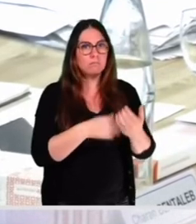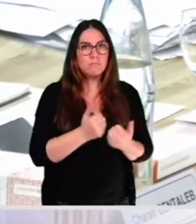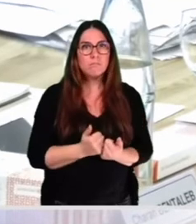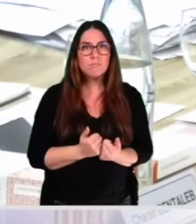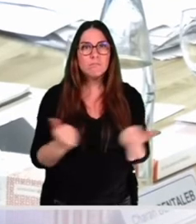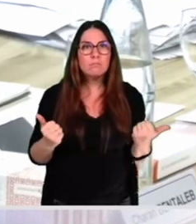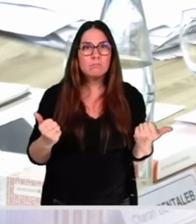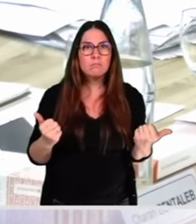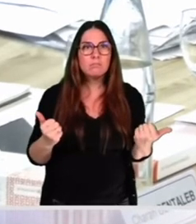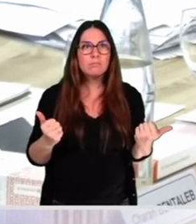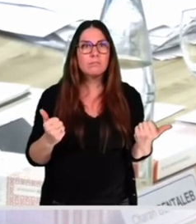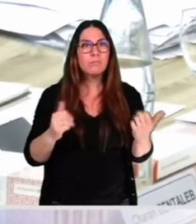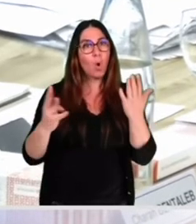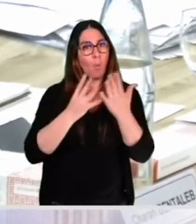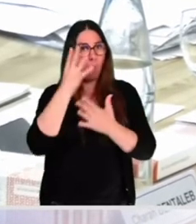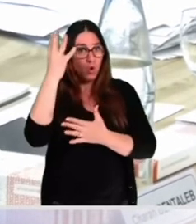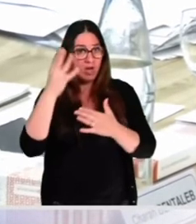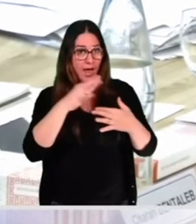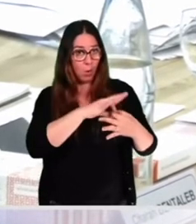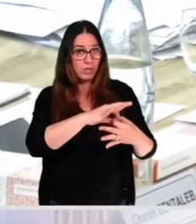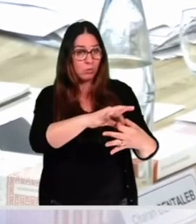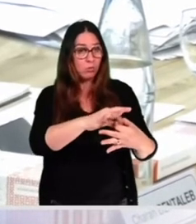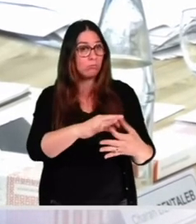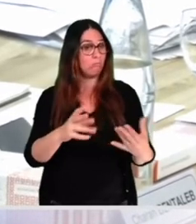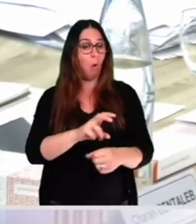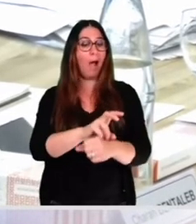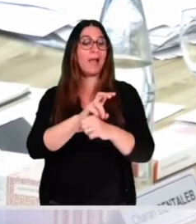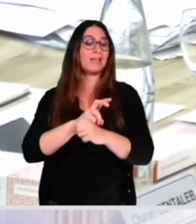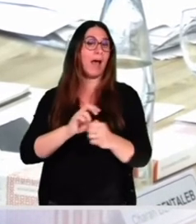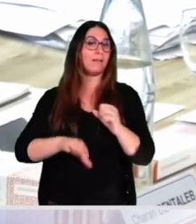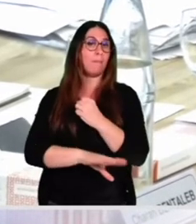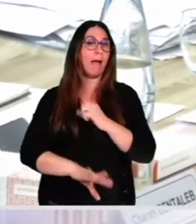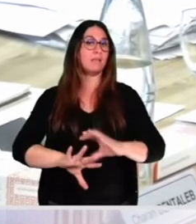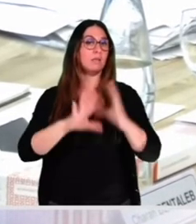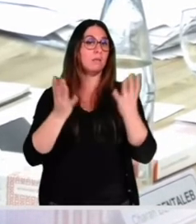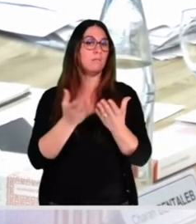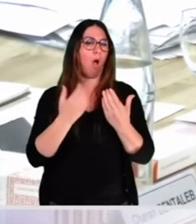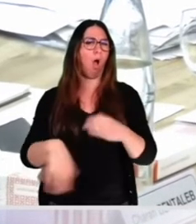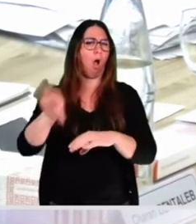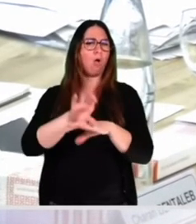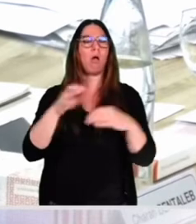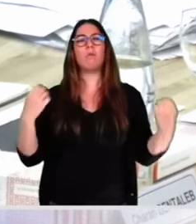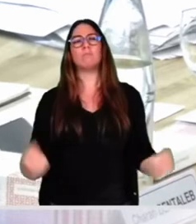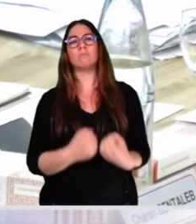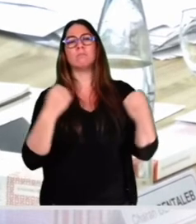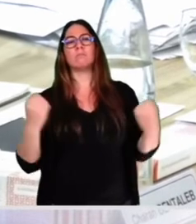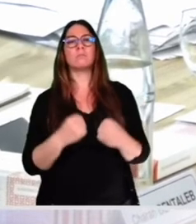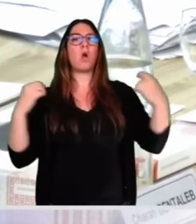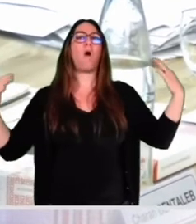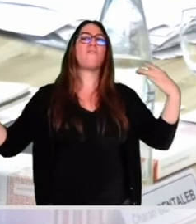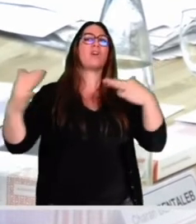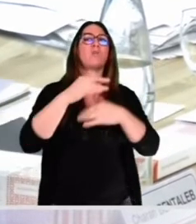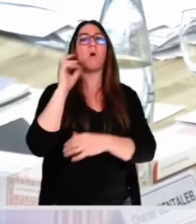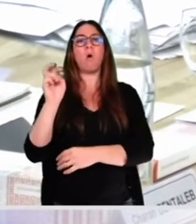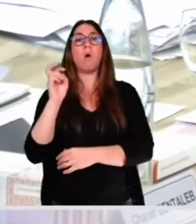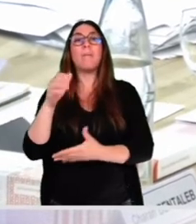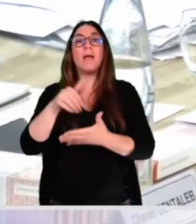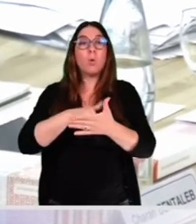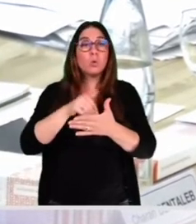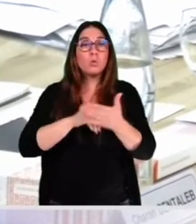de réinterroger le projet, vous en avez conservé l'essentiel, ajoutant une couche de communication environnementale sans transformer le